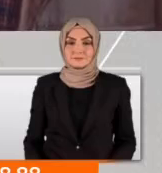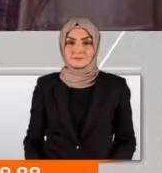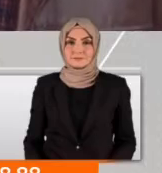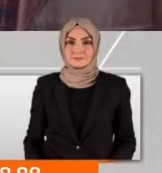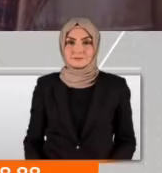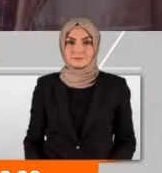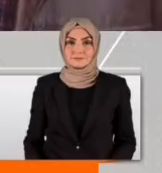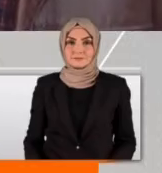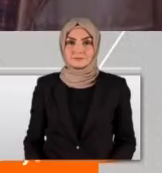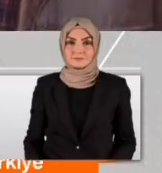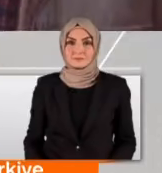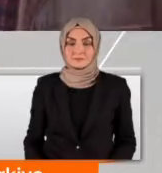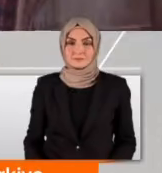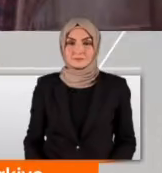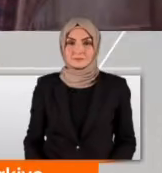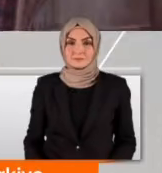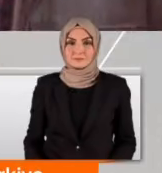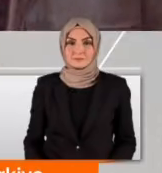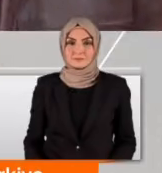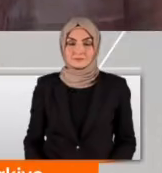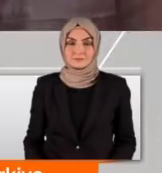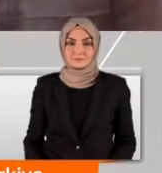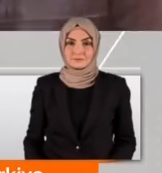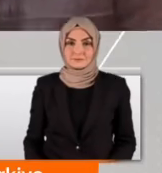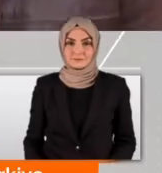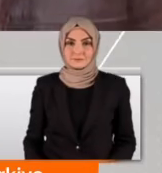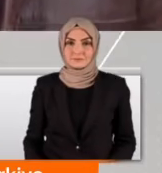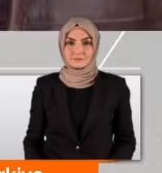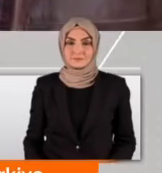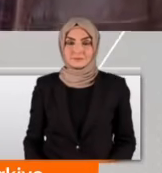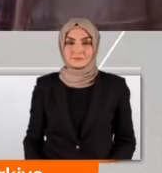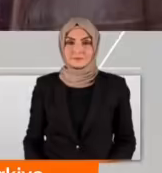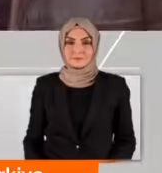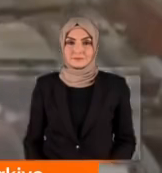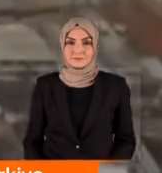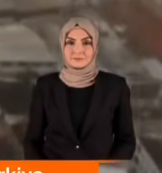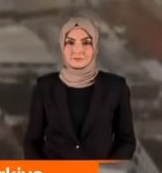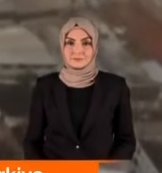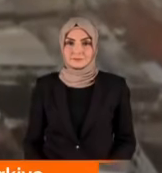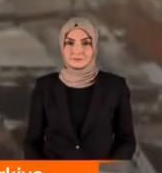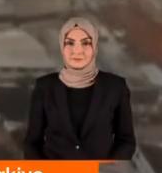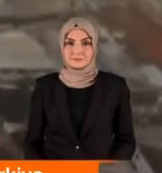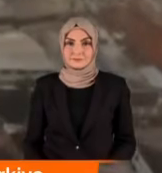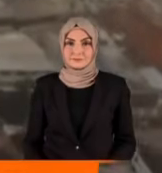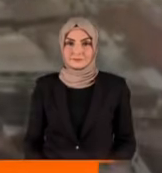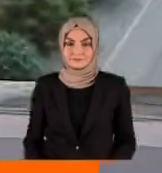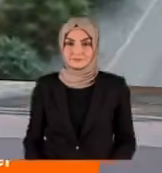zaman gözümüze Değdiği Zaman tahriş edebilir solunum problemleri yaratabilir